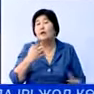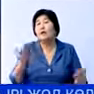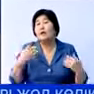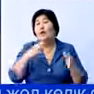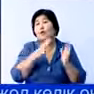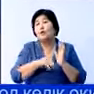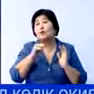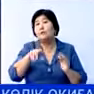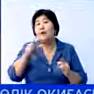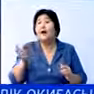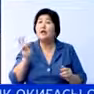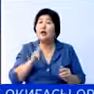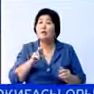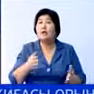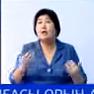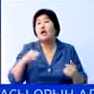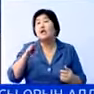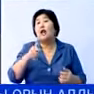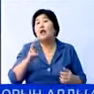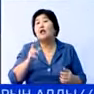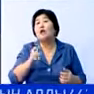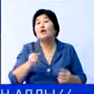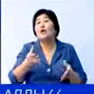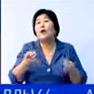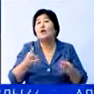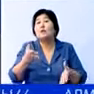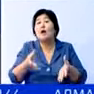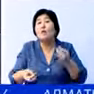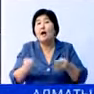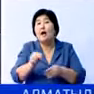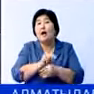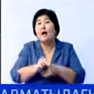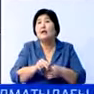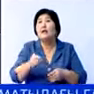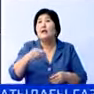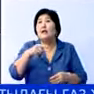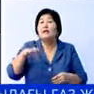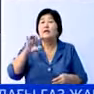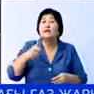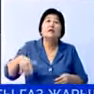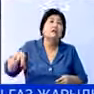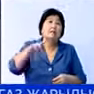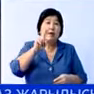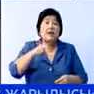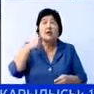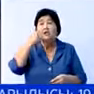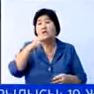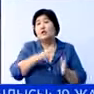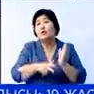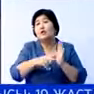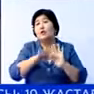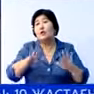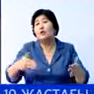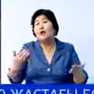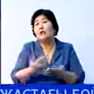адам келеді деген. Жаңаорғанның емдік балшығын ТМД елдерінің тұрғындары жақсы біледі. Жыл аяғында 88 орындық